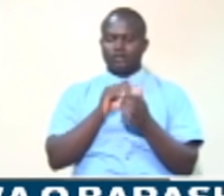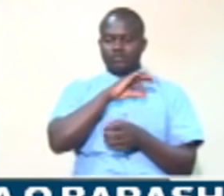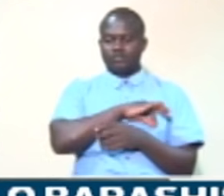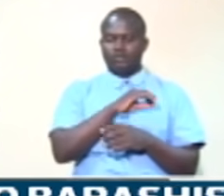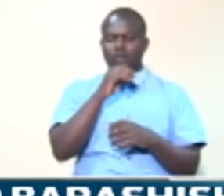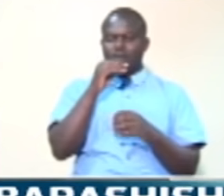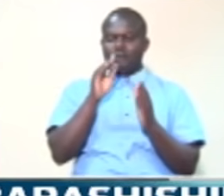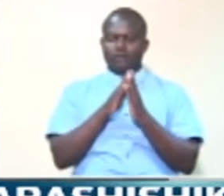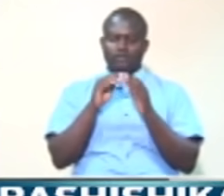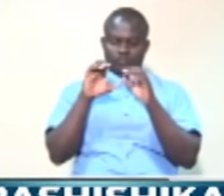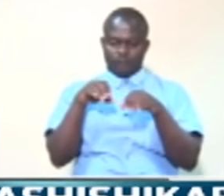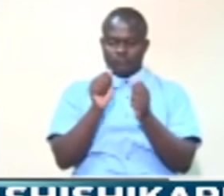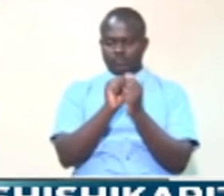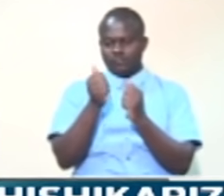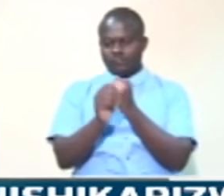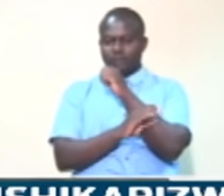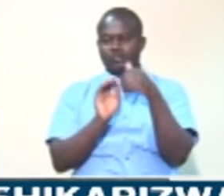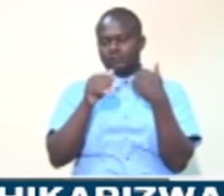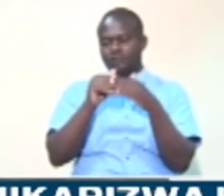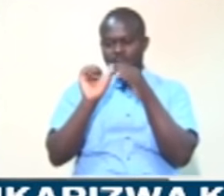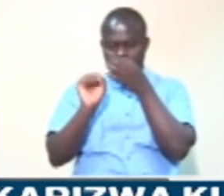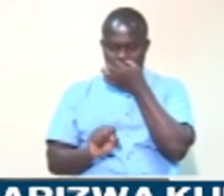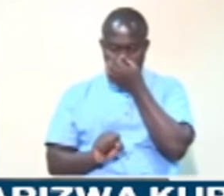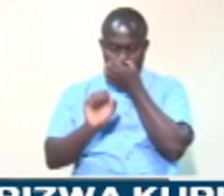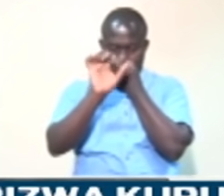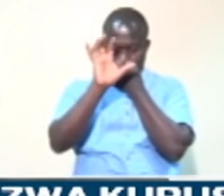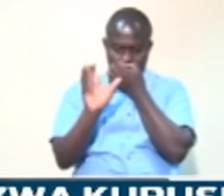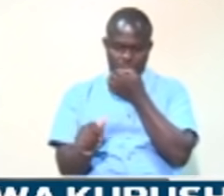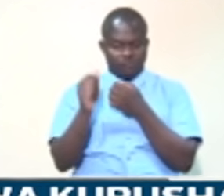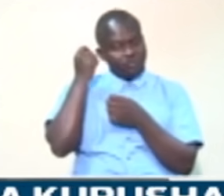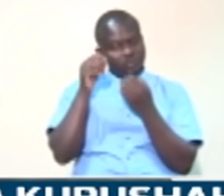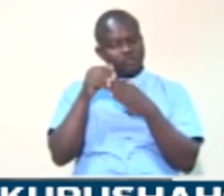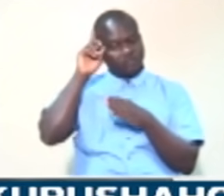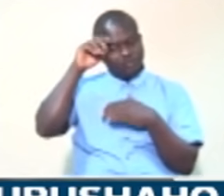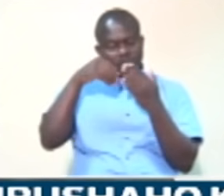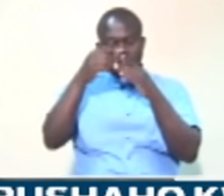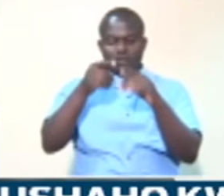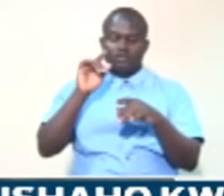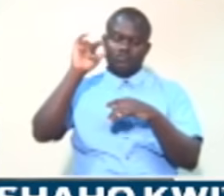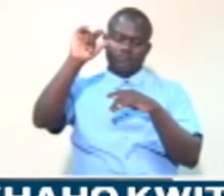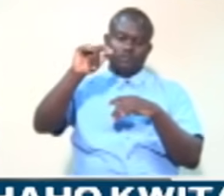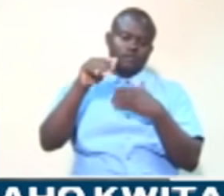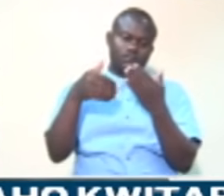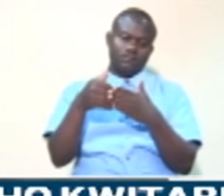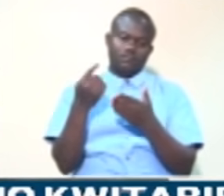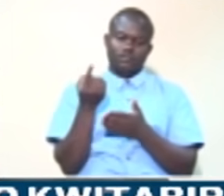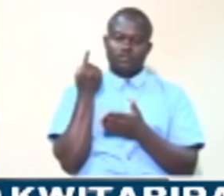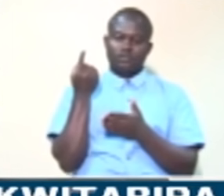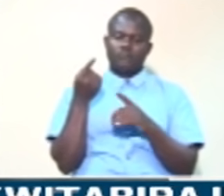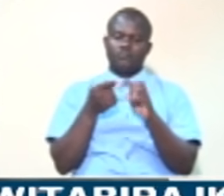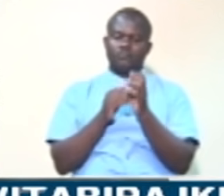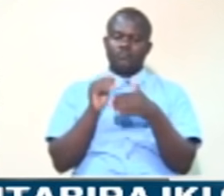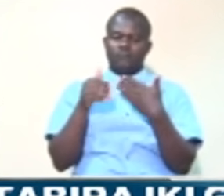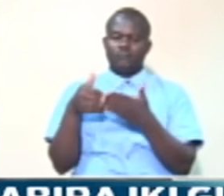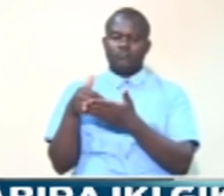ku mijyi ya Congo n'ibindi bihugu by'amajyepfo y'umugabane wa Afurika. Turatekereza kuzana indege zitwara imizigo gusa. Hagati aho